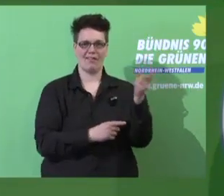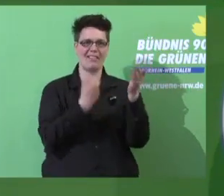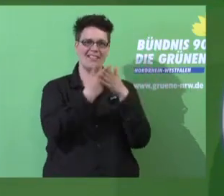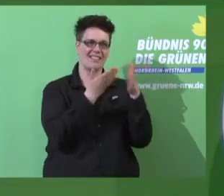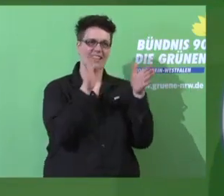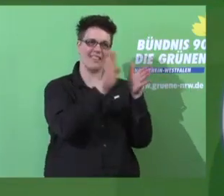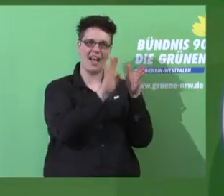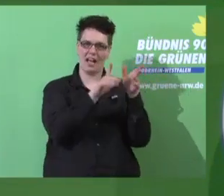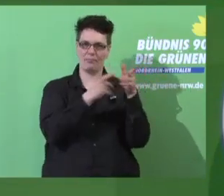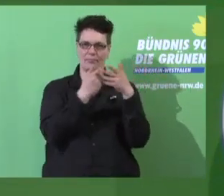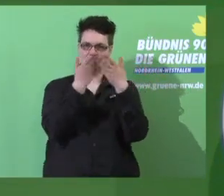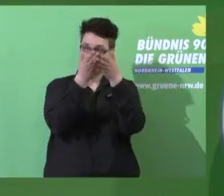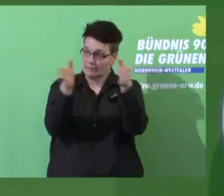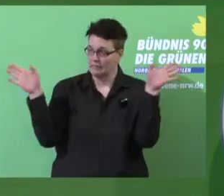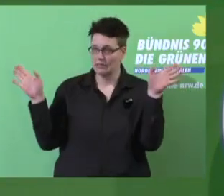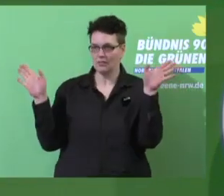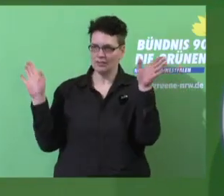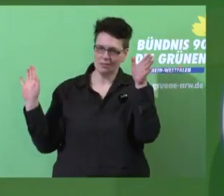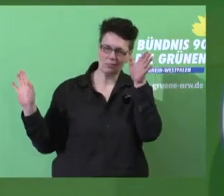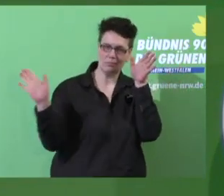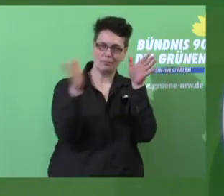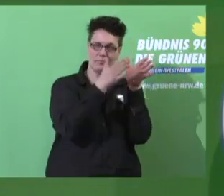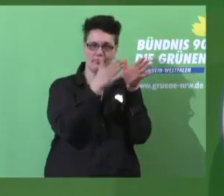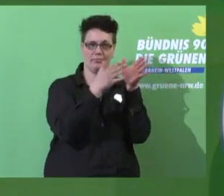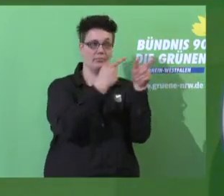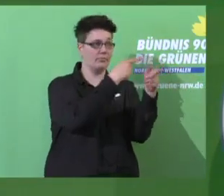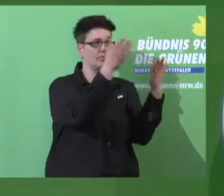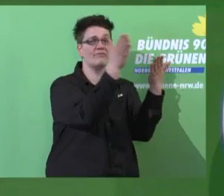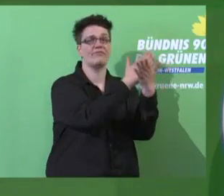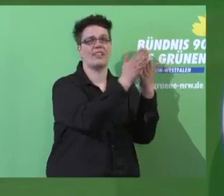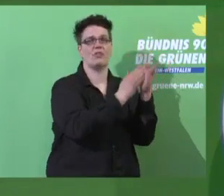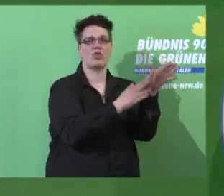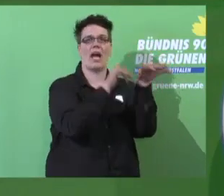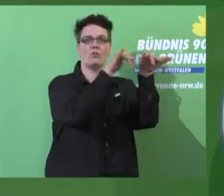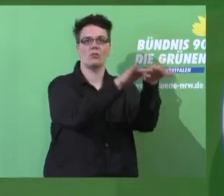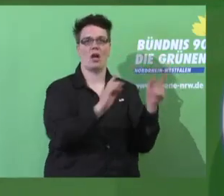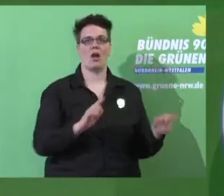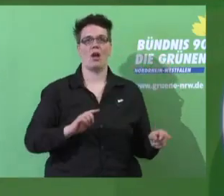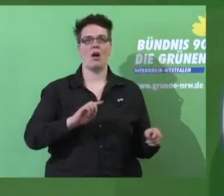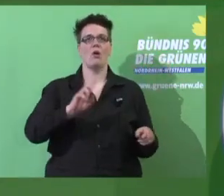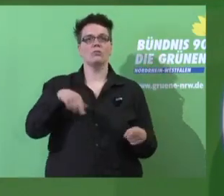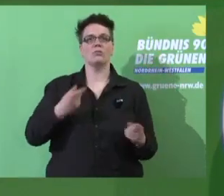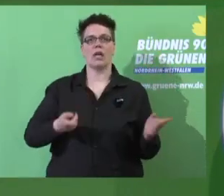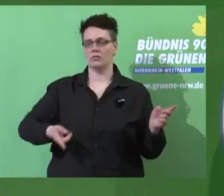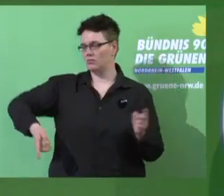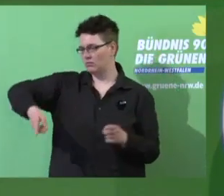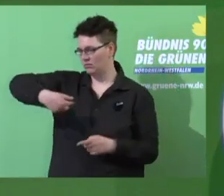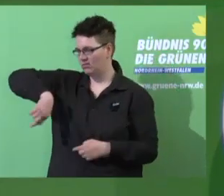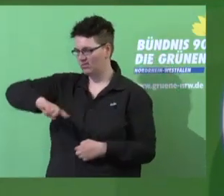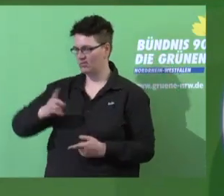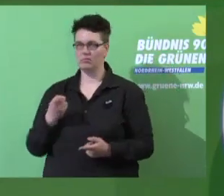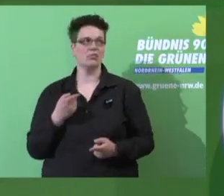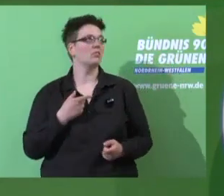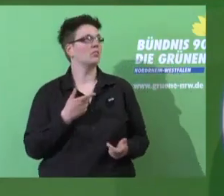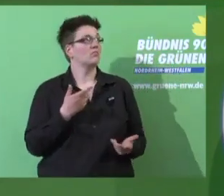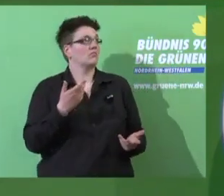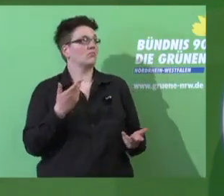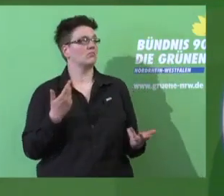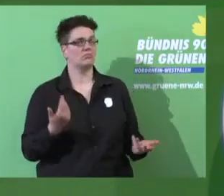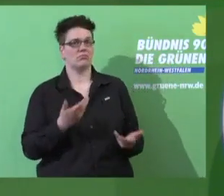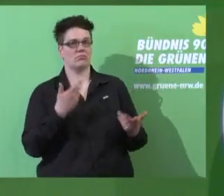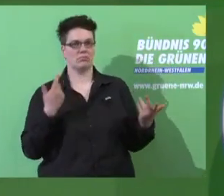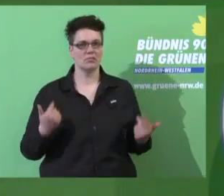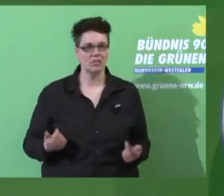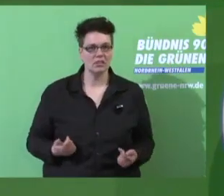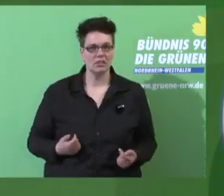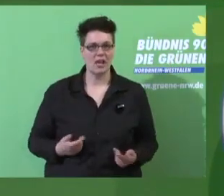nachdem diese Machtentscheidung stattgefunden hat, sagt man, naja, die Menschen wollen es so. Aber wollen die Menschen nicht vielleicht auch